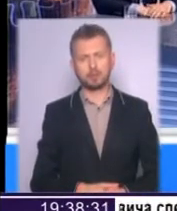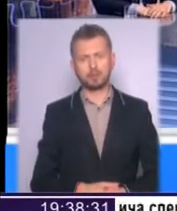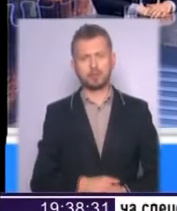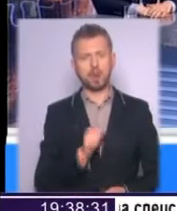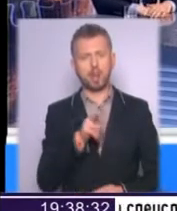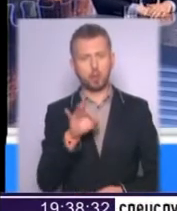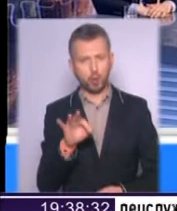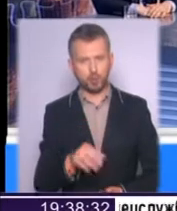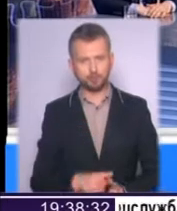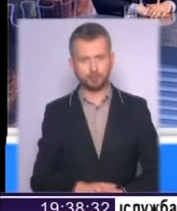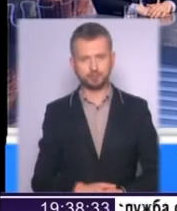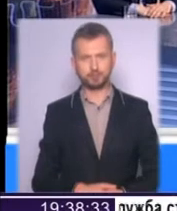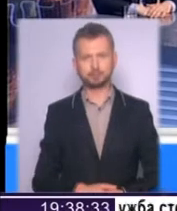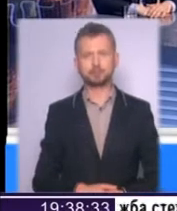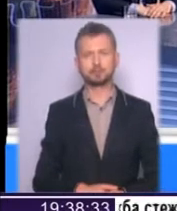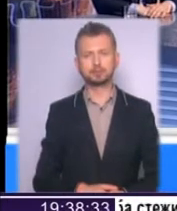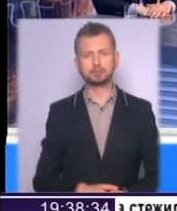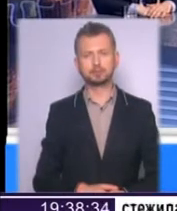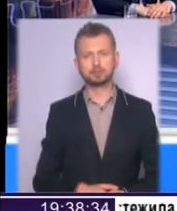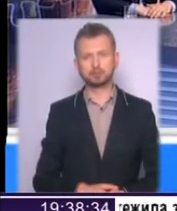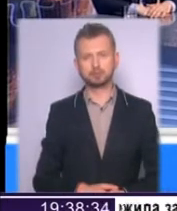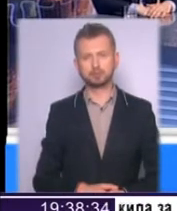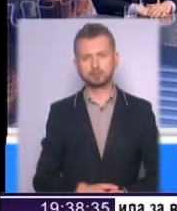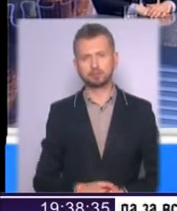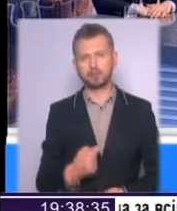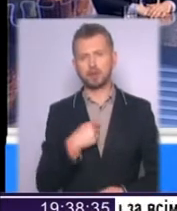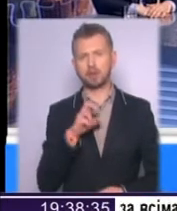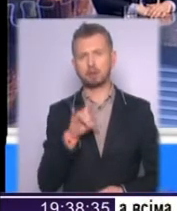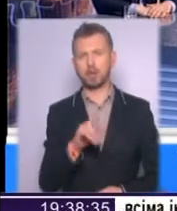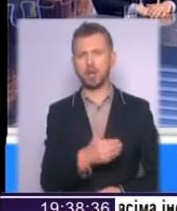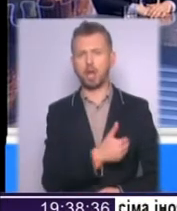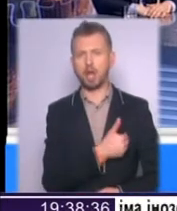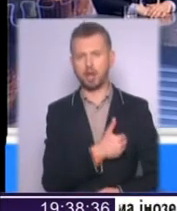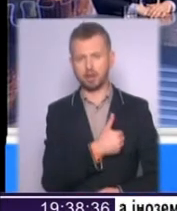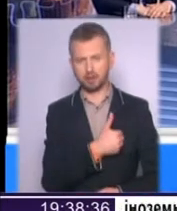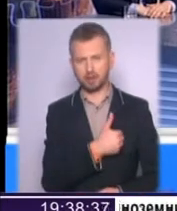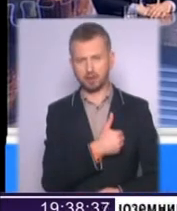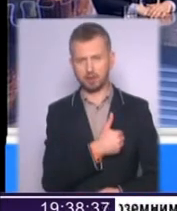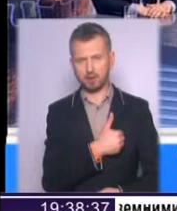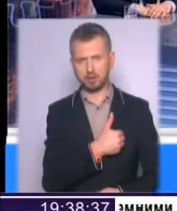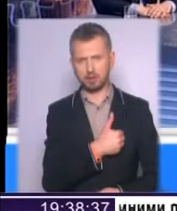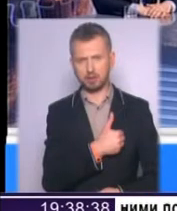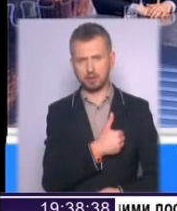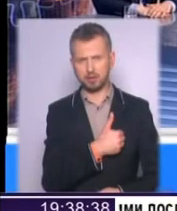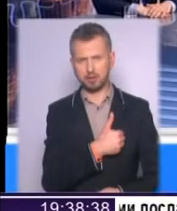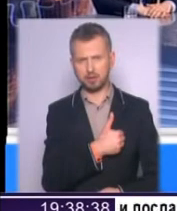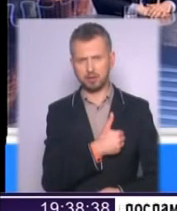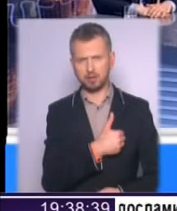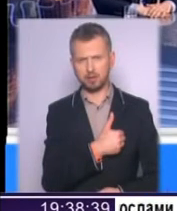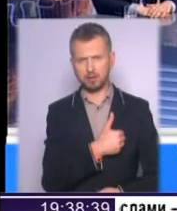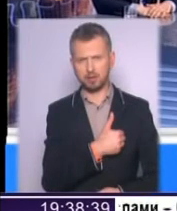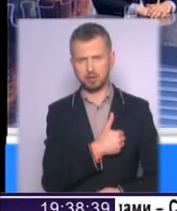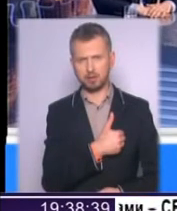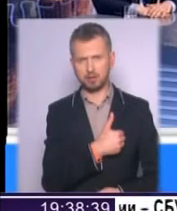Алло. Слухаємо вас уважно, прошу. Я би хотіла пану Сергію, пан